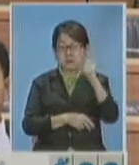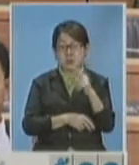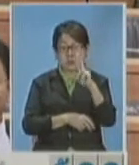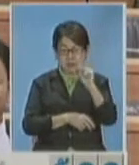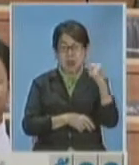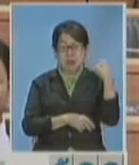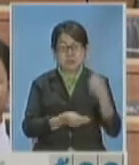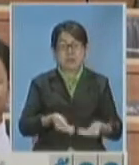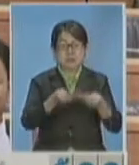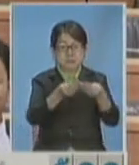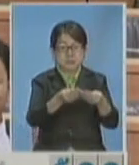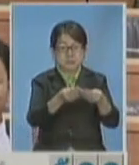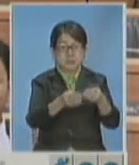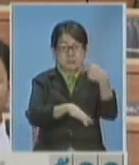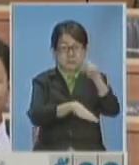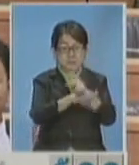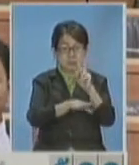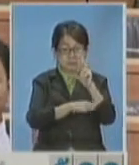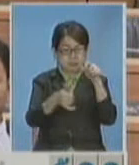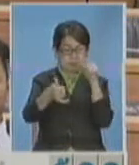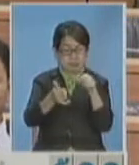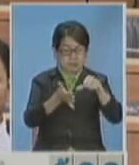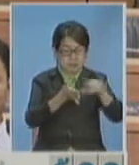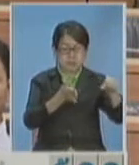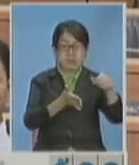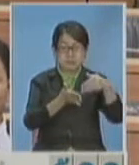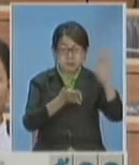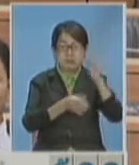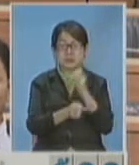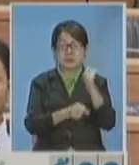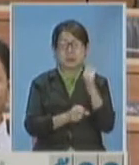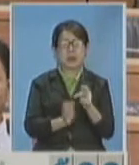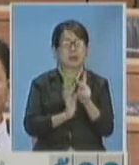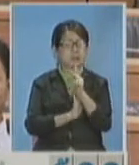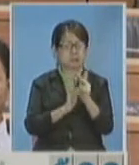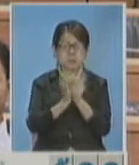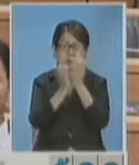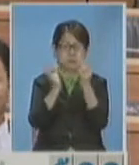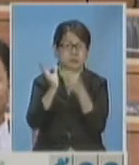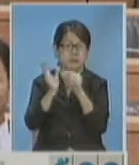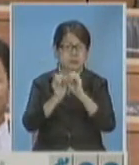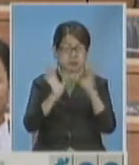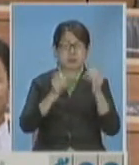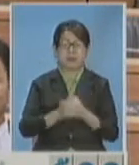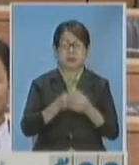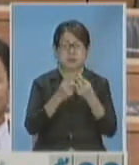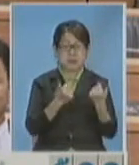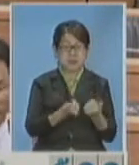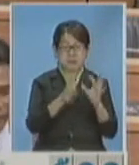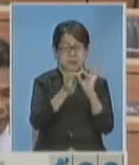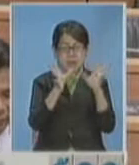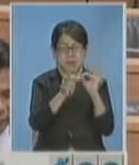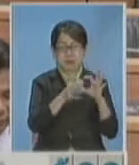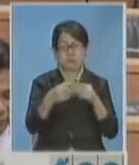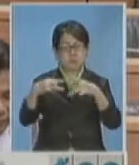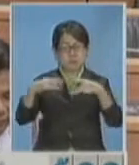ปปช.ถอดถอนท่านประธานก็ทำได้บทบัญญัติรัฐธรรมนูญเขียนไว้ชัดเจนนะครับในรองรับไว้อยู่แล้วแต่ไม่ได้เอามาใช้ในเว